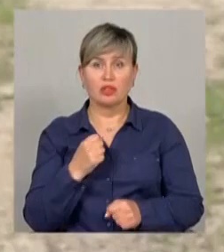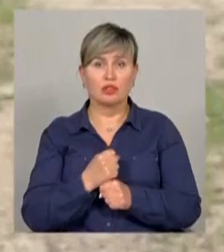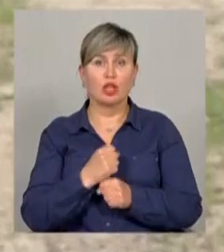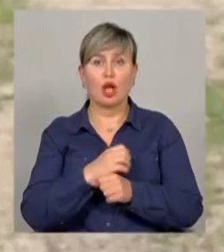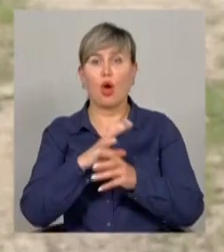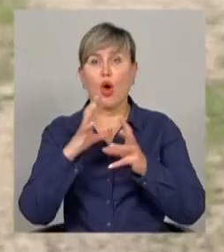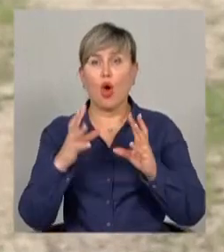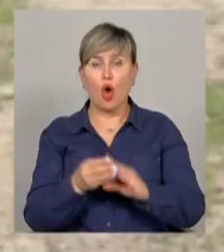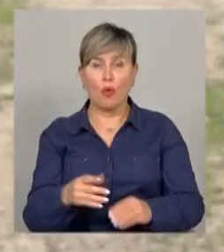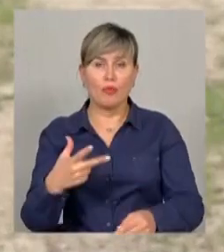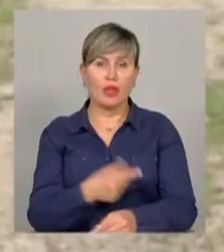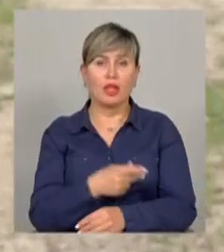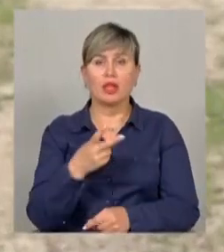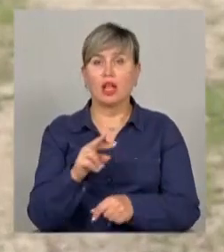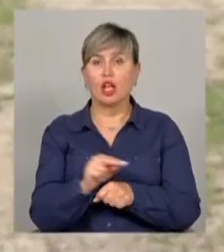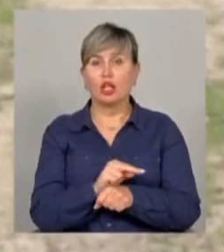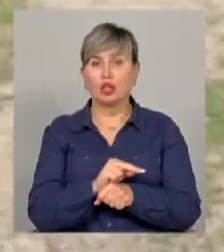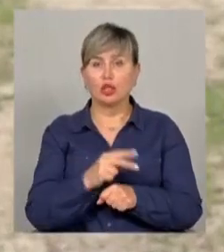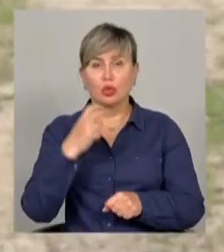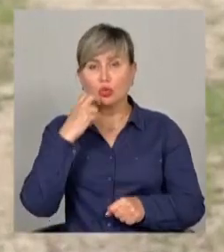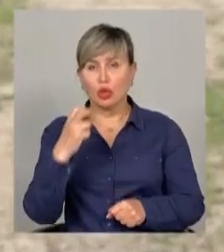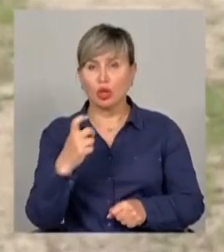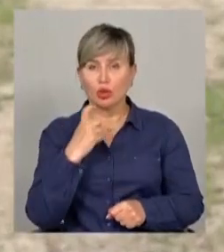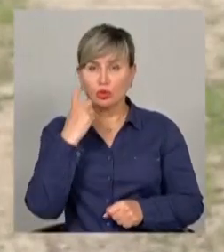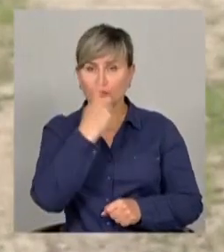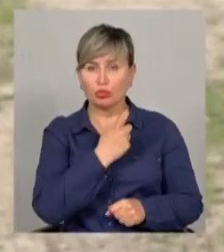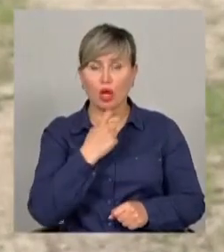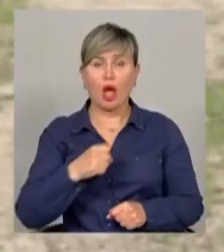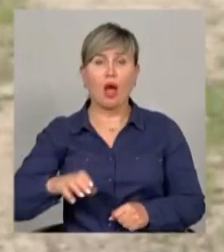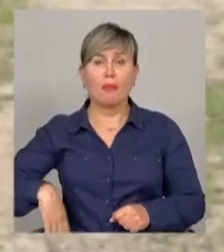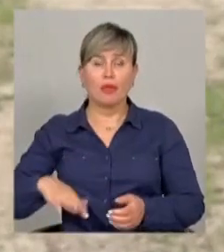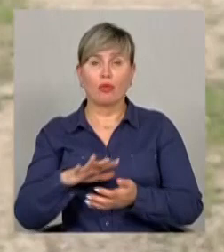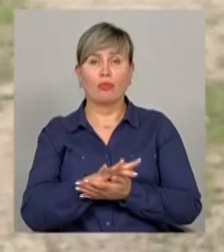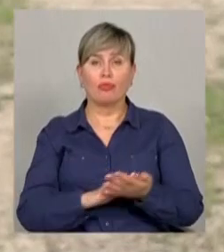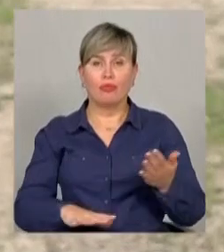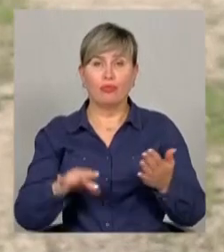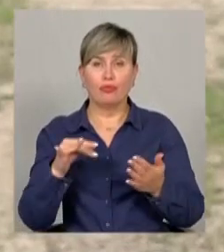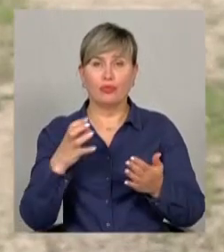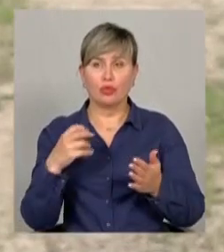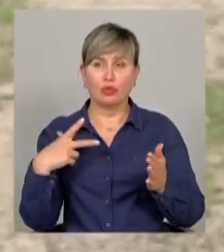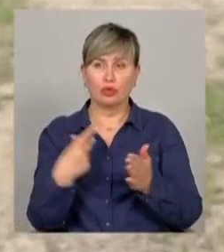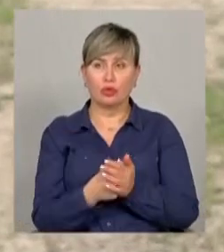наркоз для лечения и удаления зубов, а потом впоследок вкололи